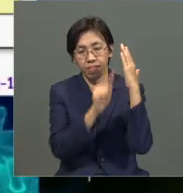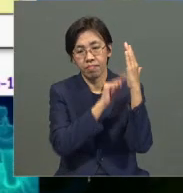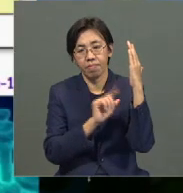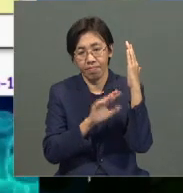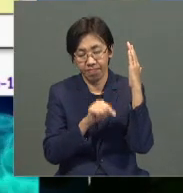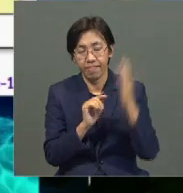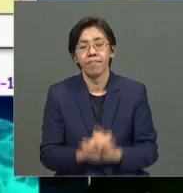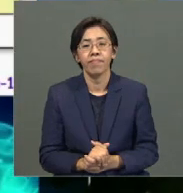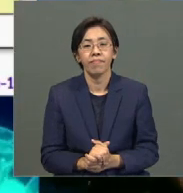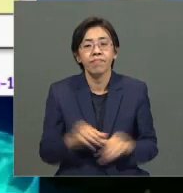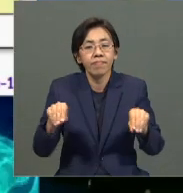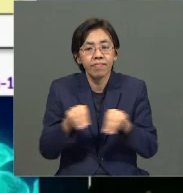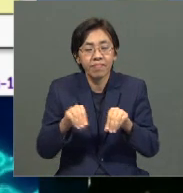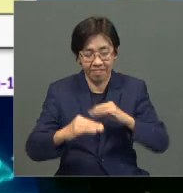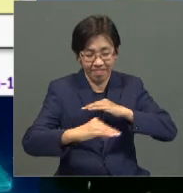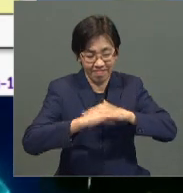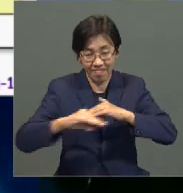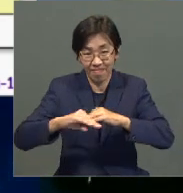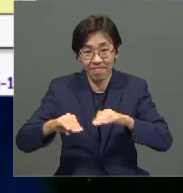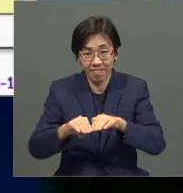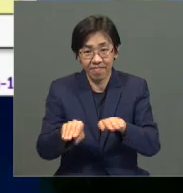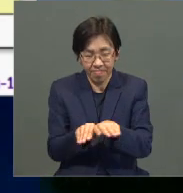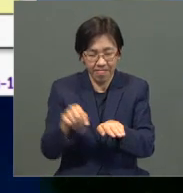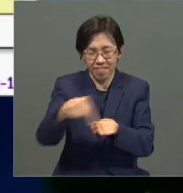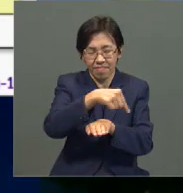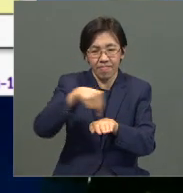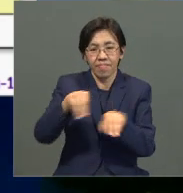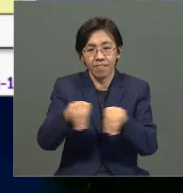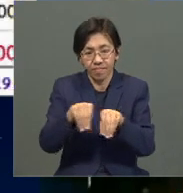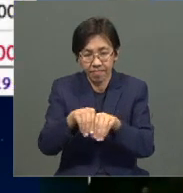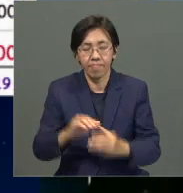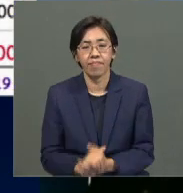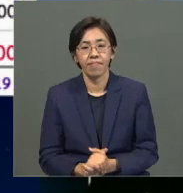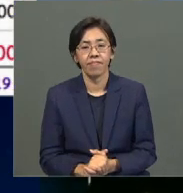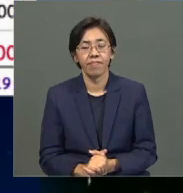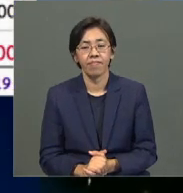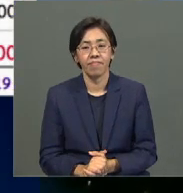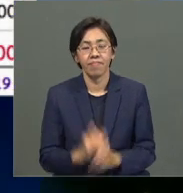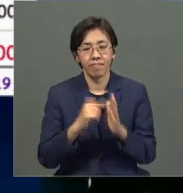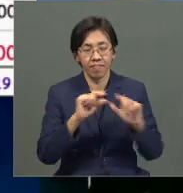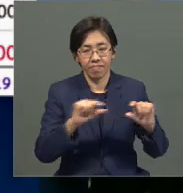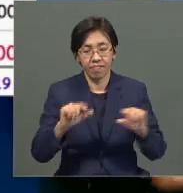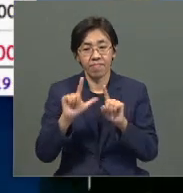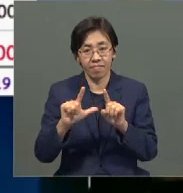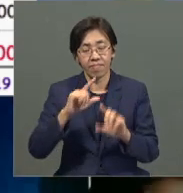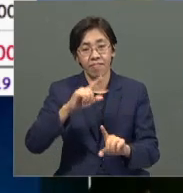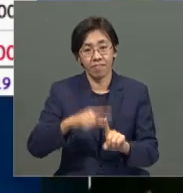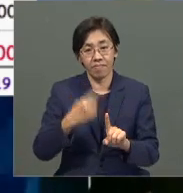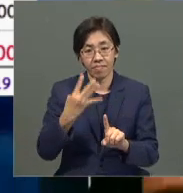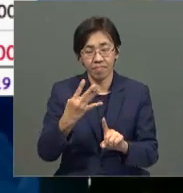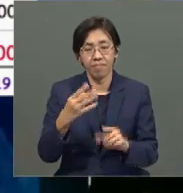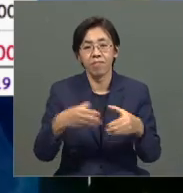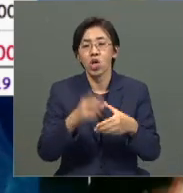านี้แล้วก็อยู่ติดกับพื้นที่สีแดงและสีส้มและ1ล้านโดสสุดท้ายเดือนเมษายนก็จะฉีดในกลุ่ม